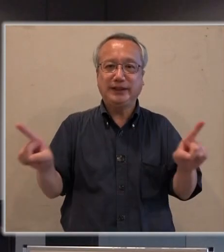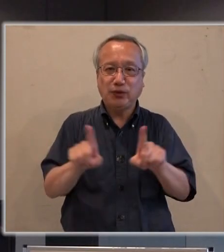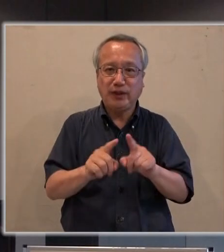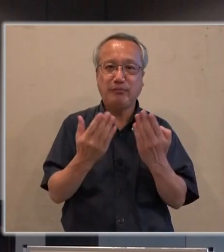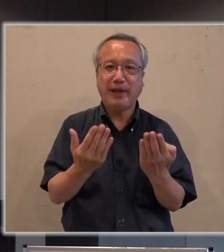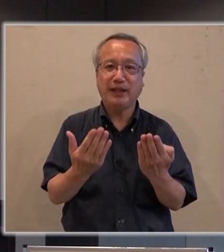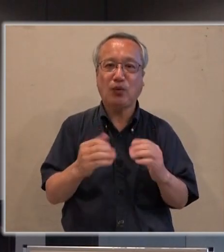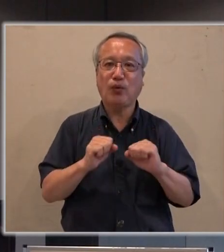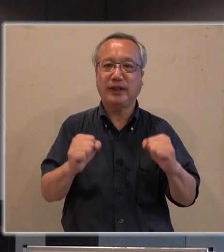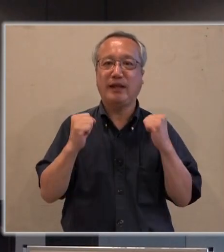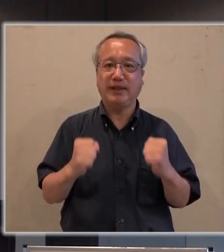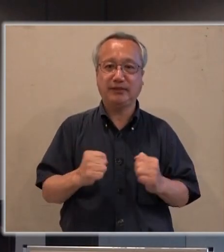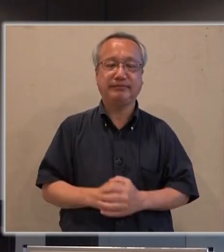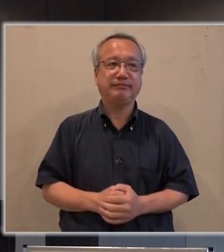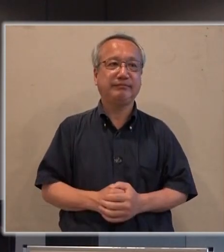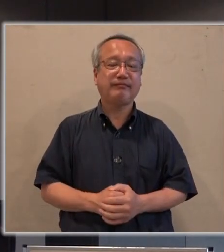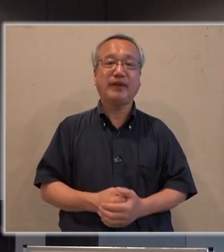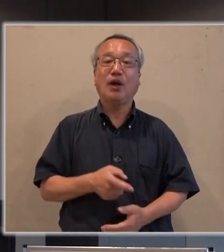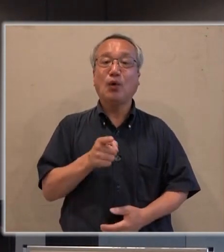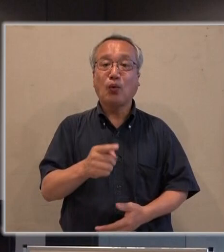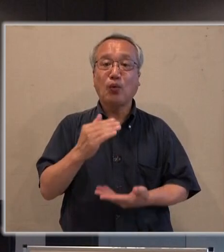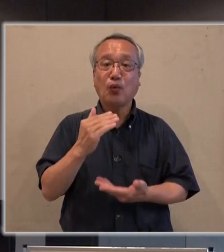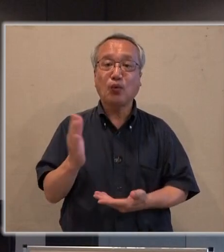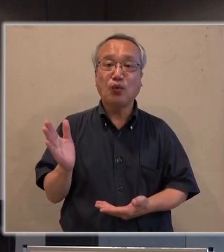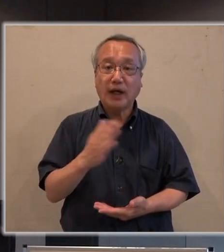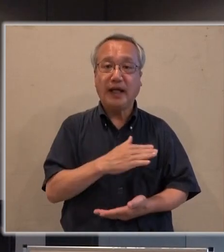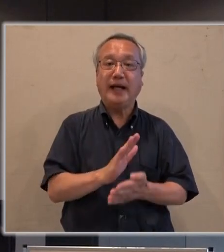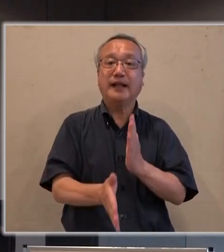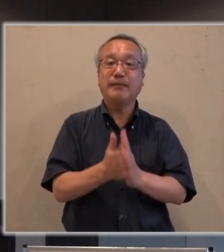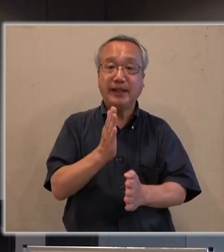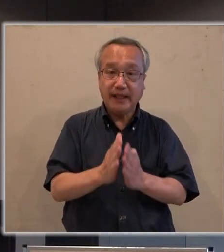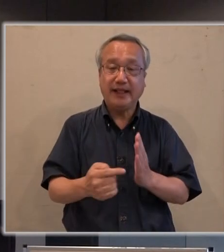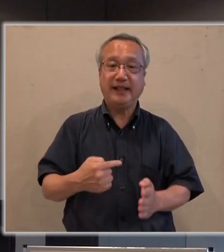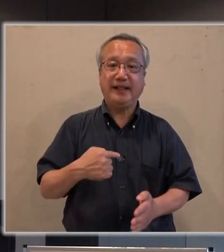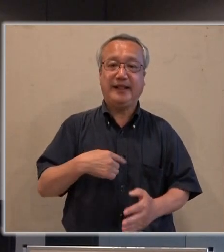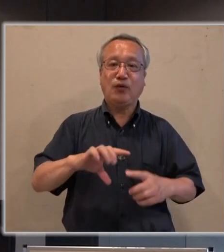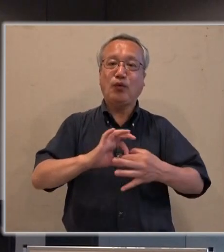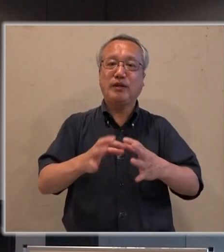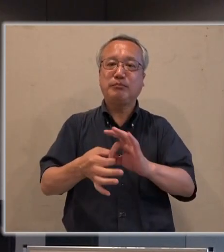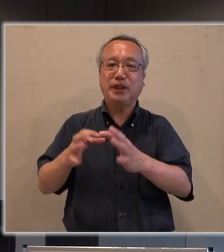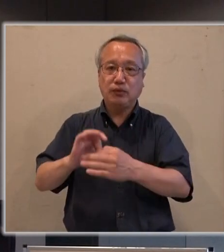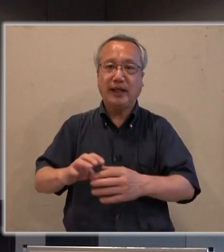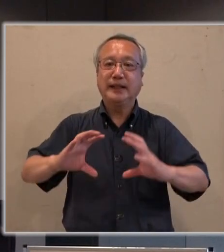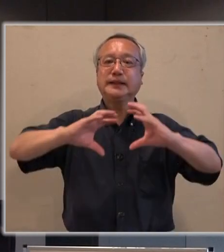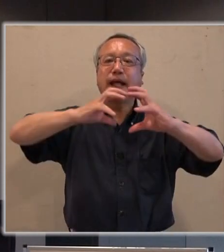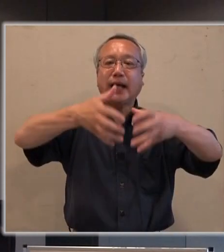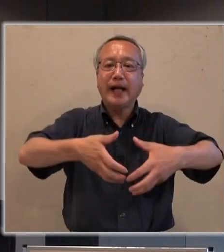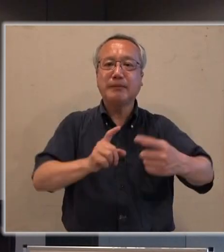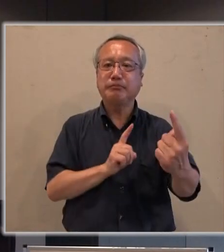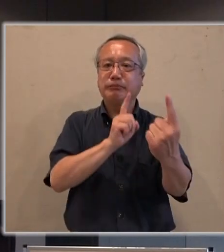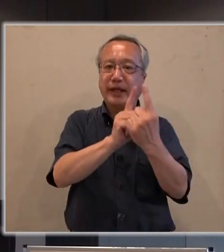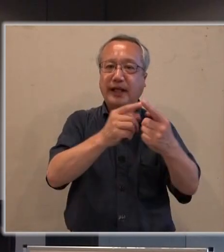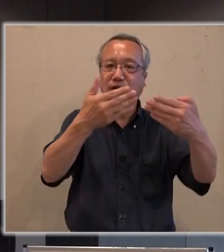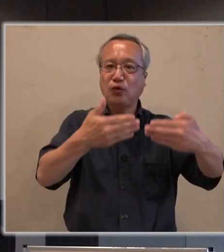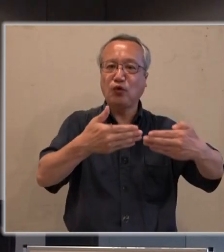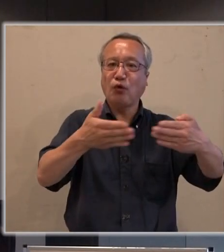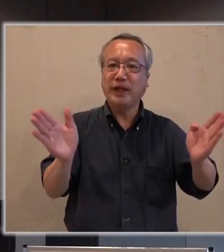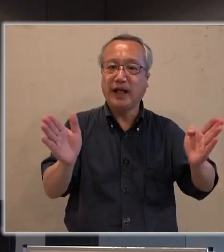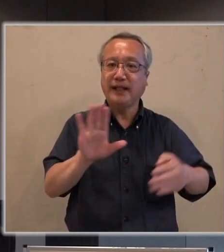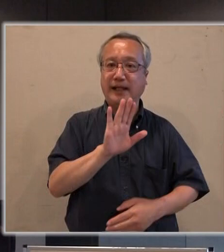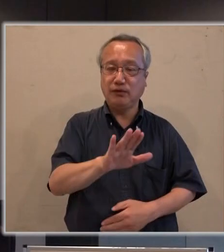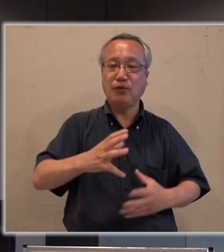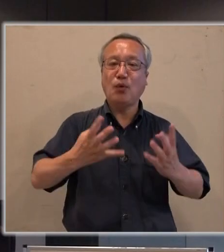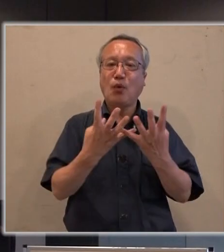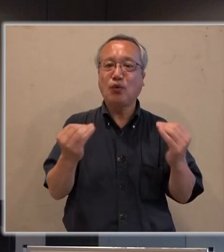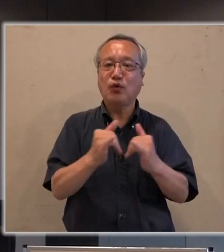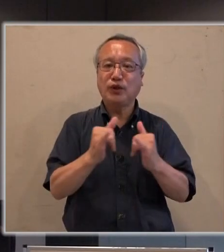。このことから改めまして、私にとってはオリンピックは世界の扉であり、多くの人にとって新